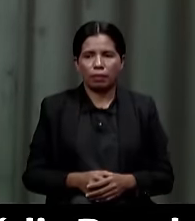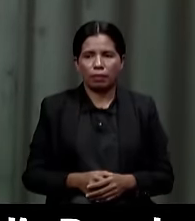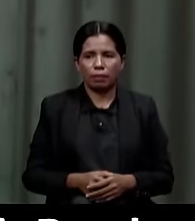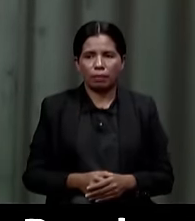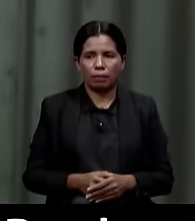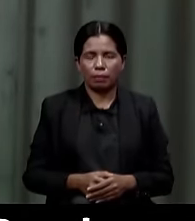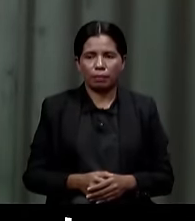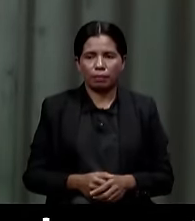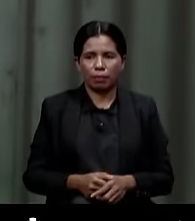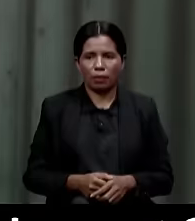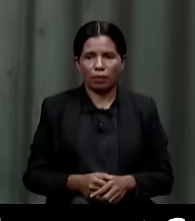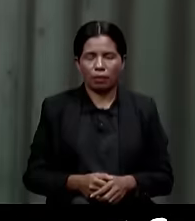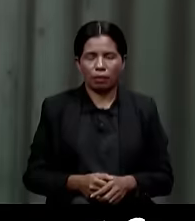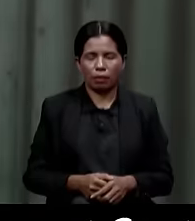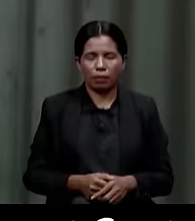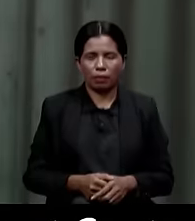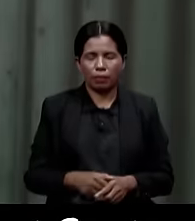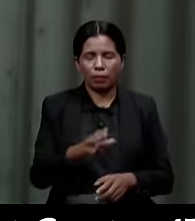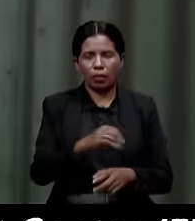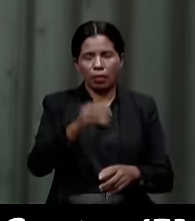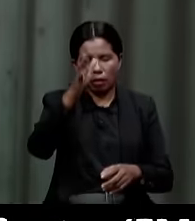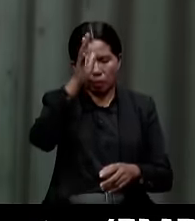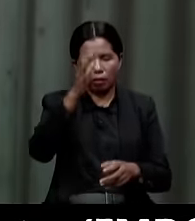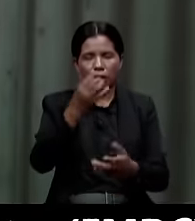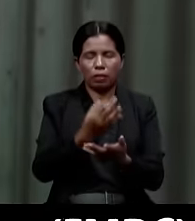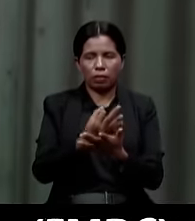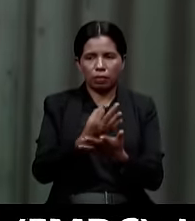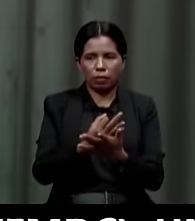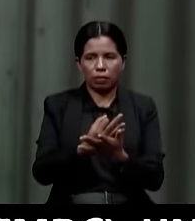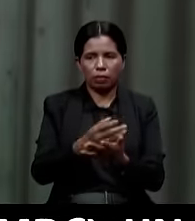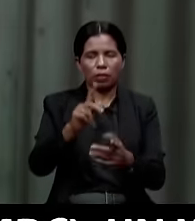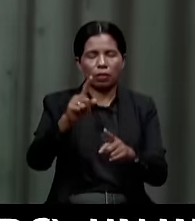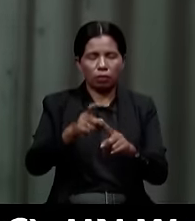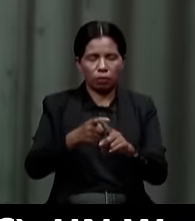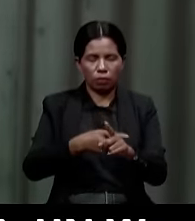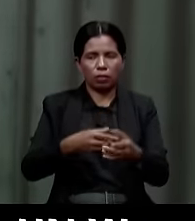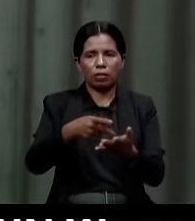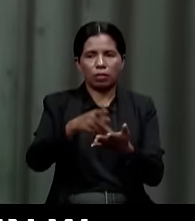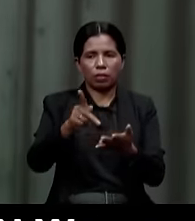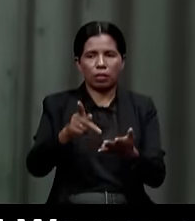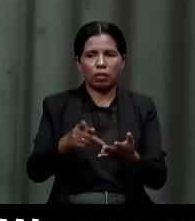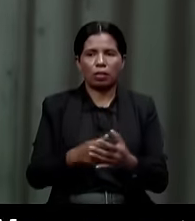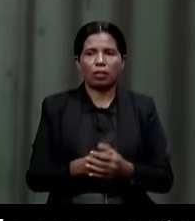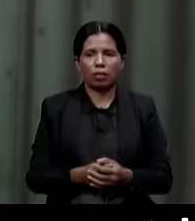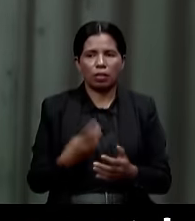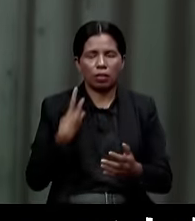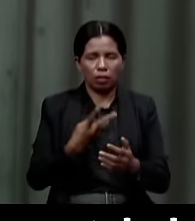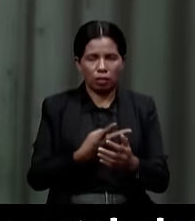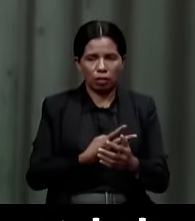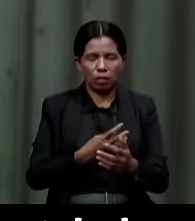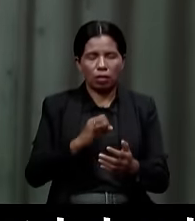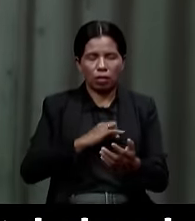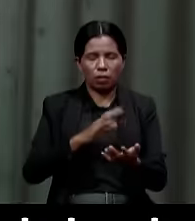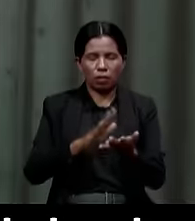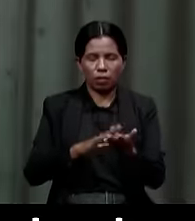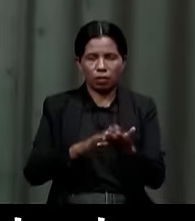ma pay ni osa sa osanda sa fulang niya ni maklasai berarti asa hau sekolah